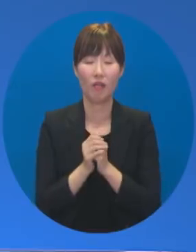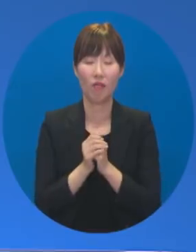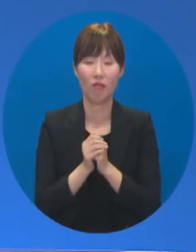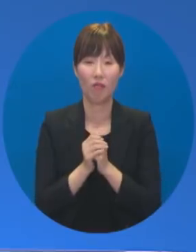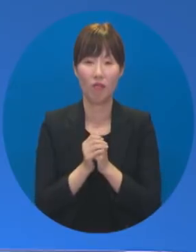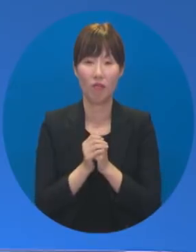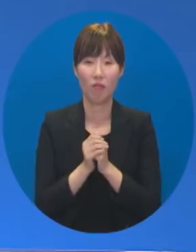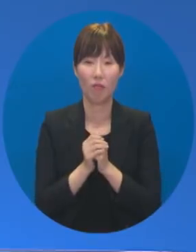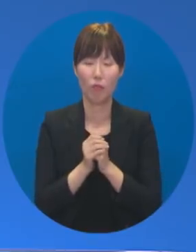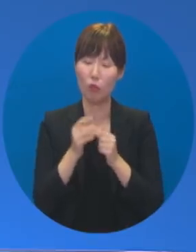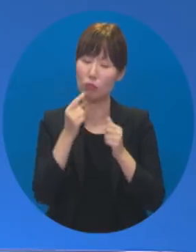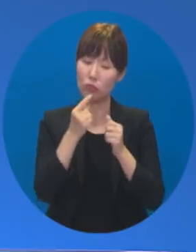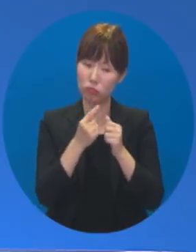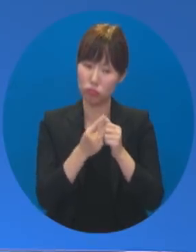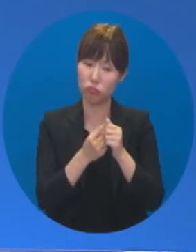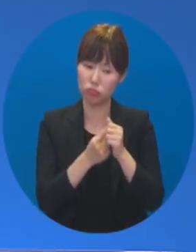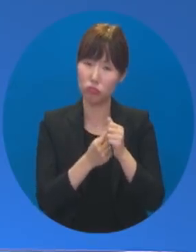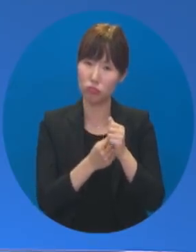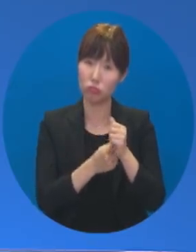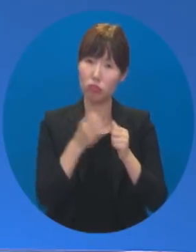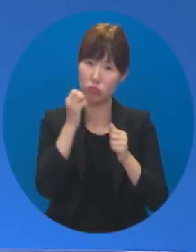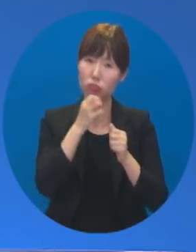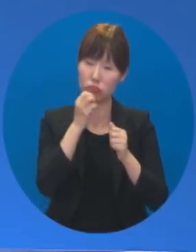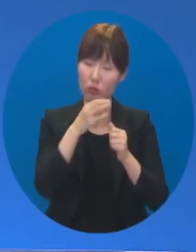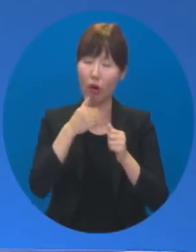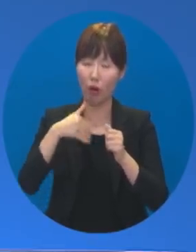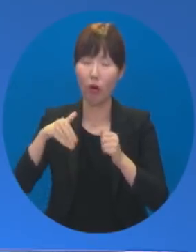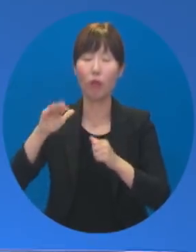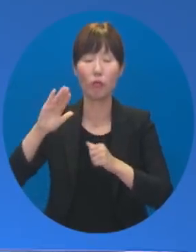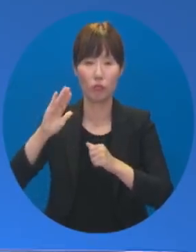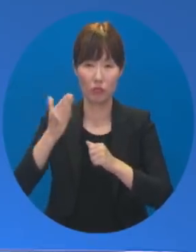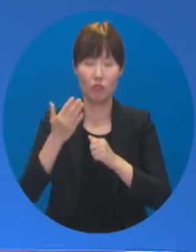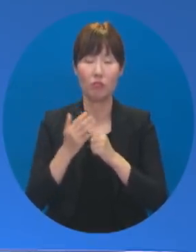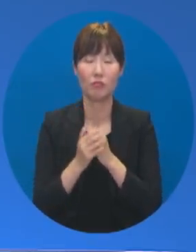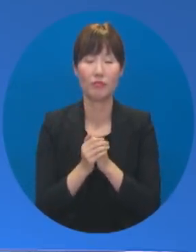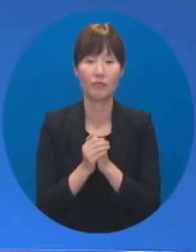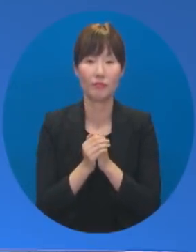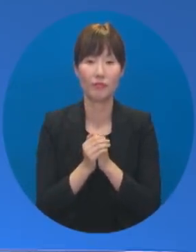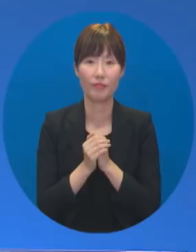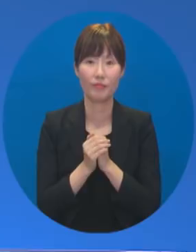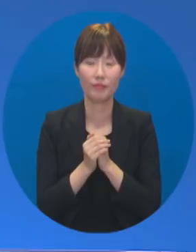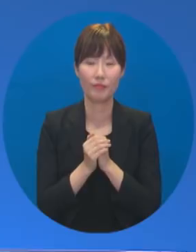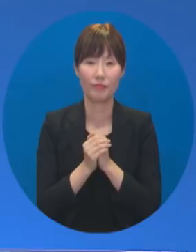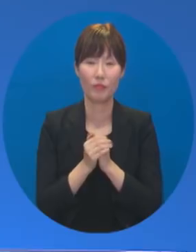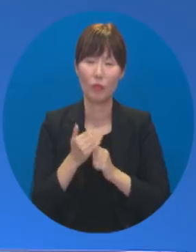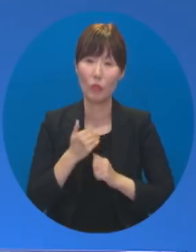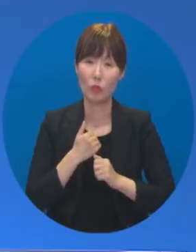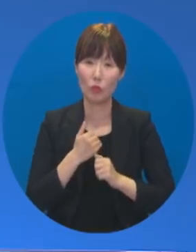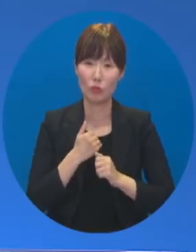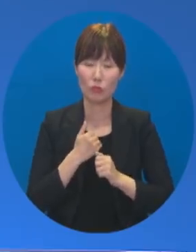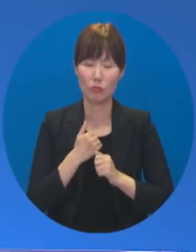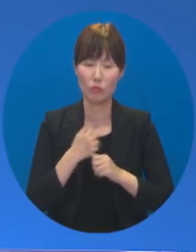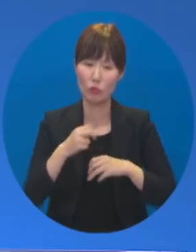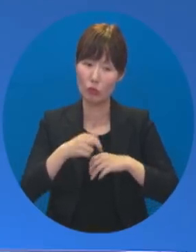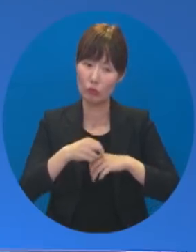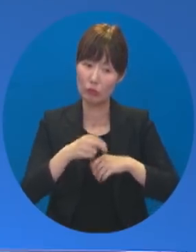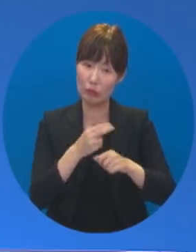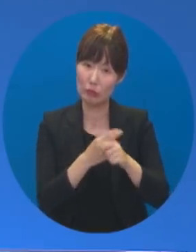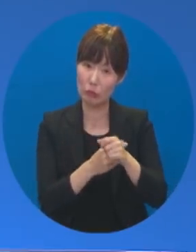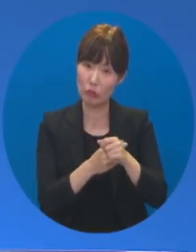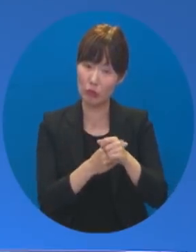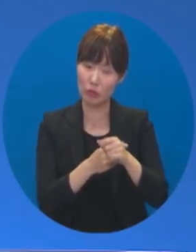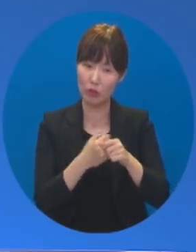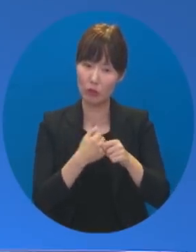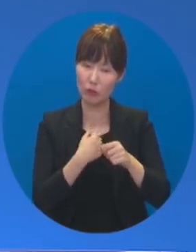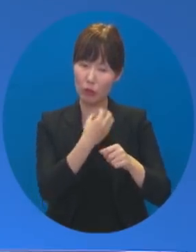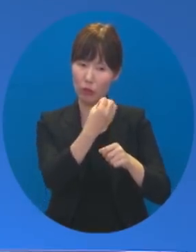참 자연스럽게 가게 되었어요. 가게 되었는데 저는 의사 선생님께서 어떤